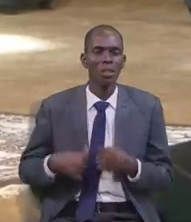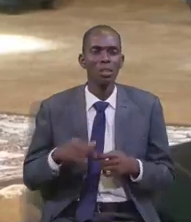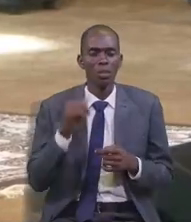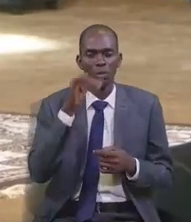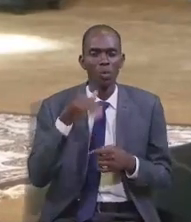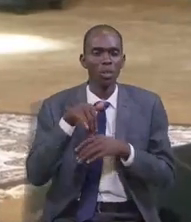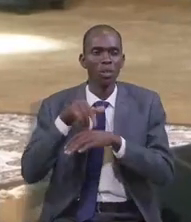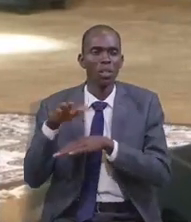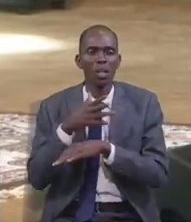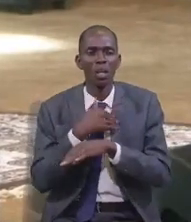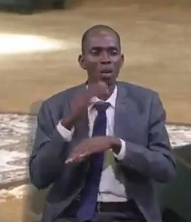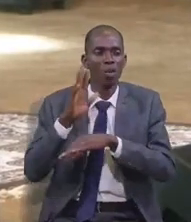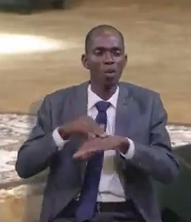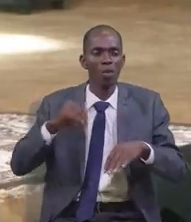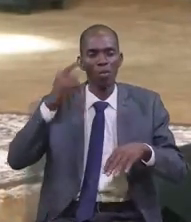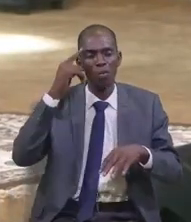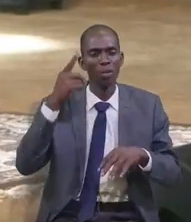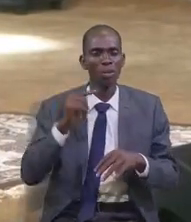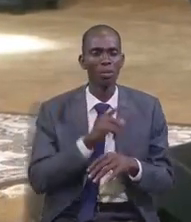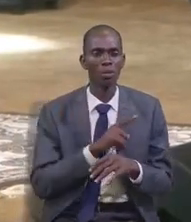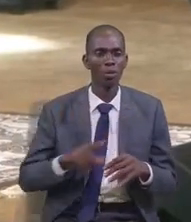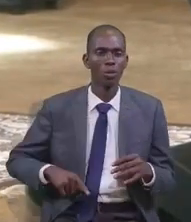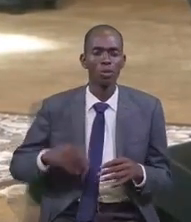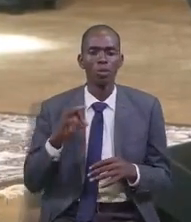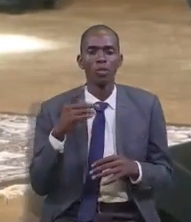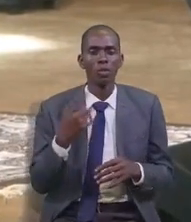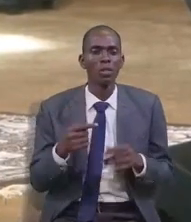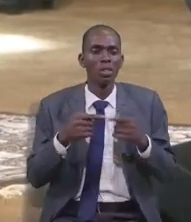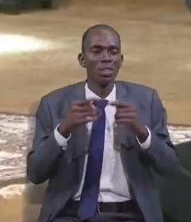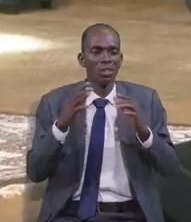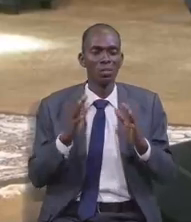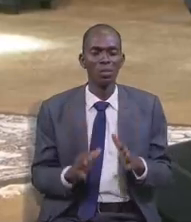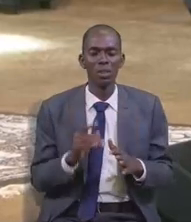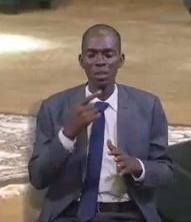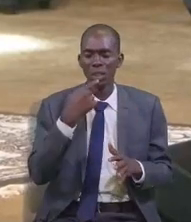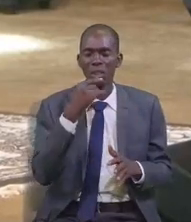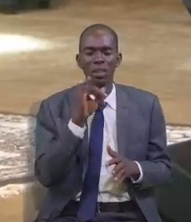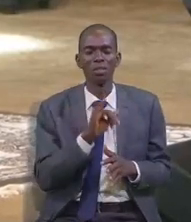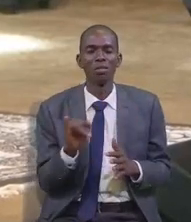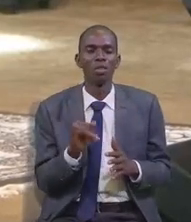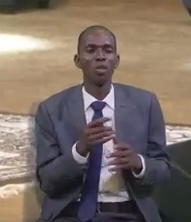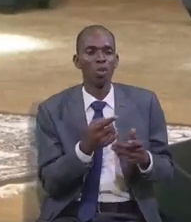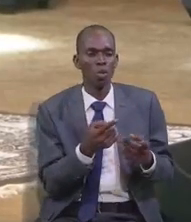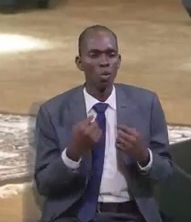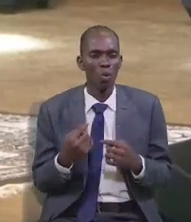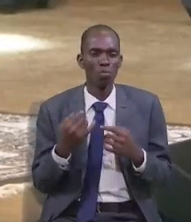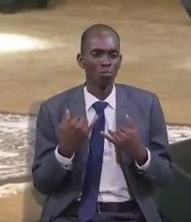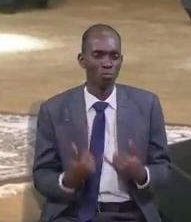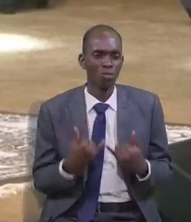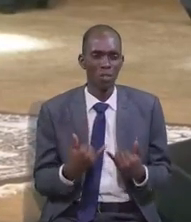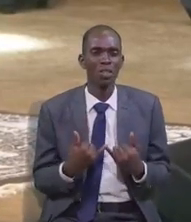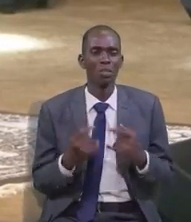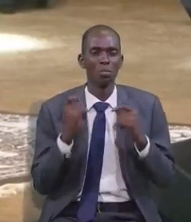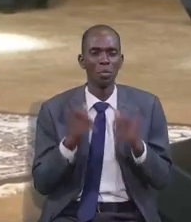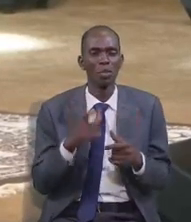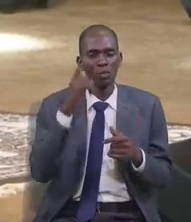envoya appeler les princes des Philistins et leur fit dire, montez cette fois,